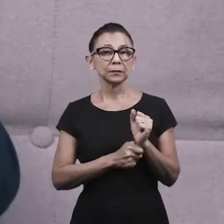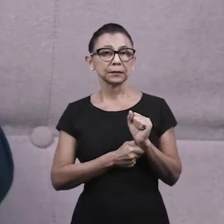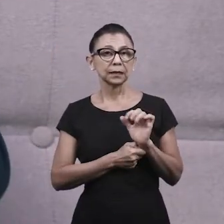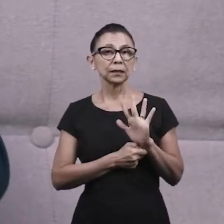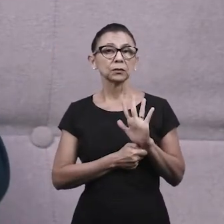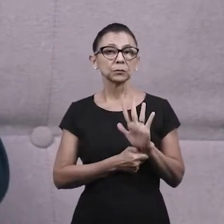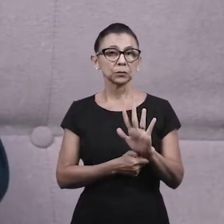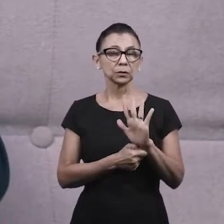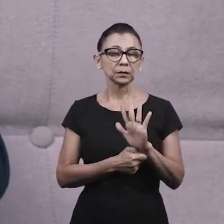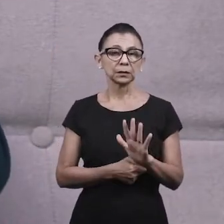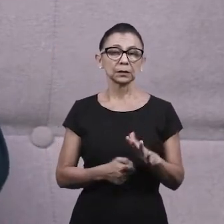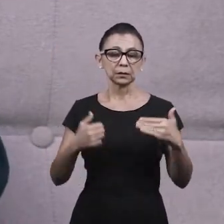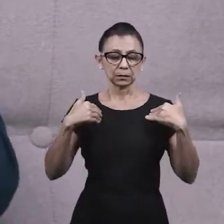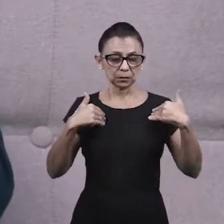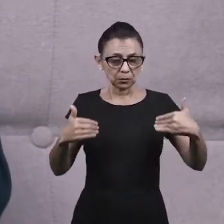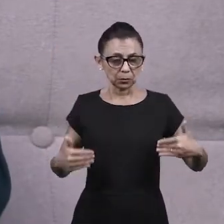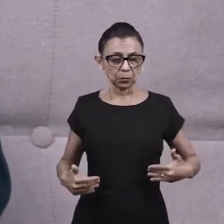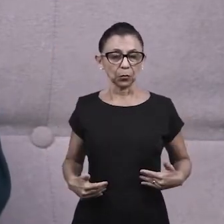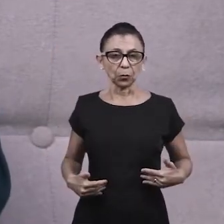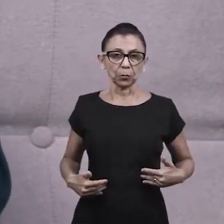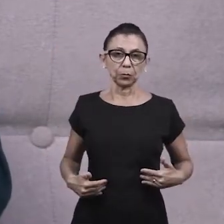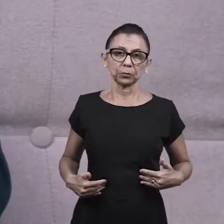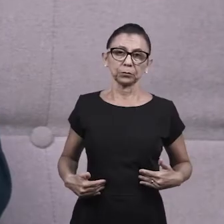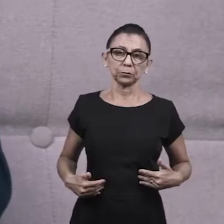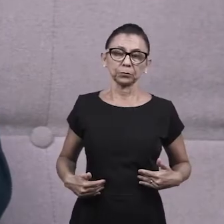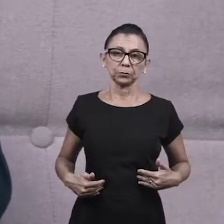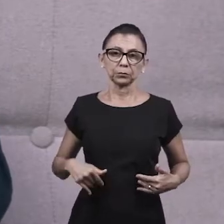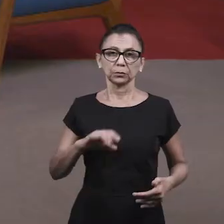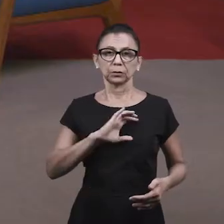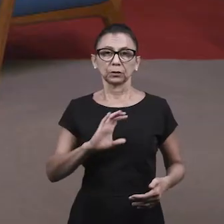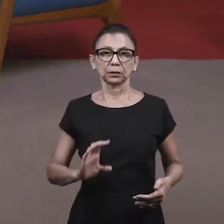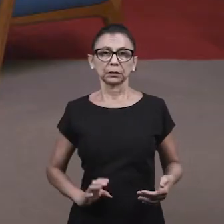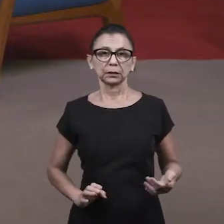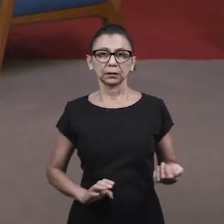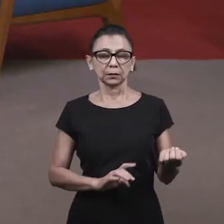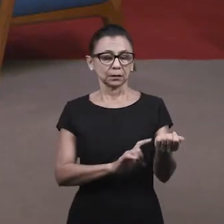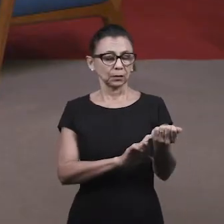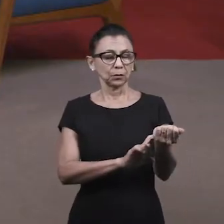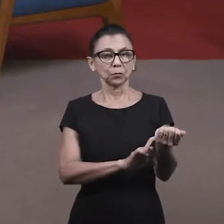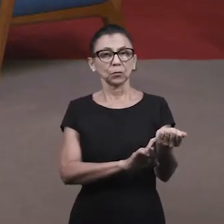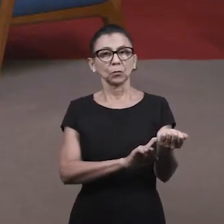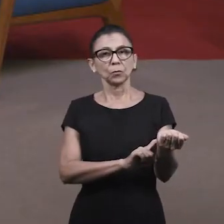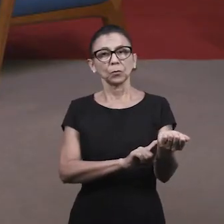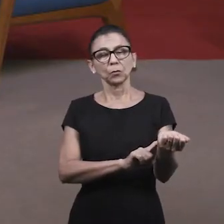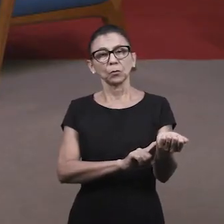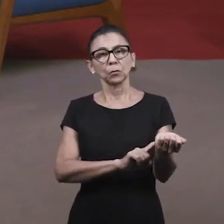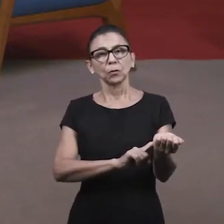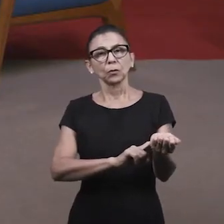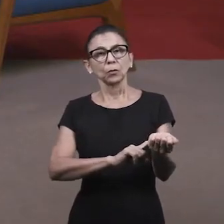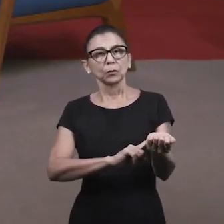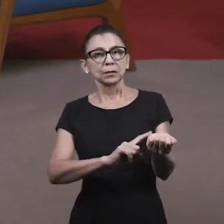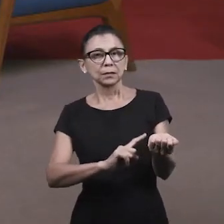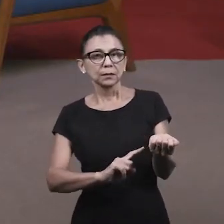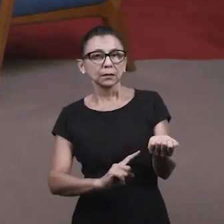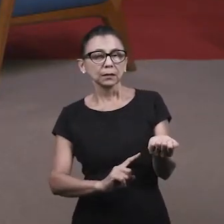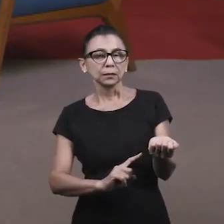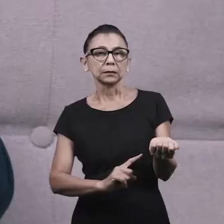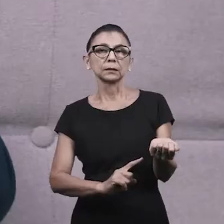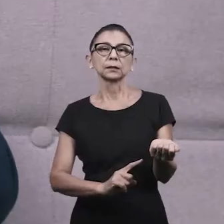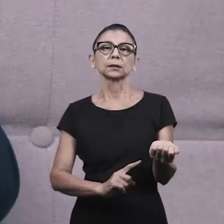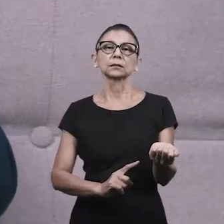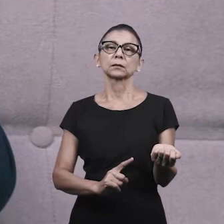commence à révéler le mystère des éléments fondamentaux, qui est le corps et le sang.